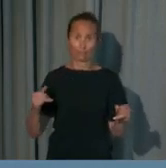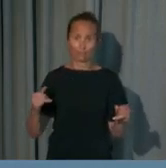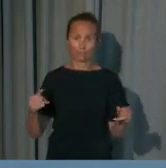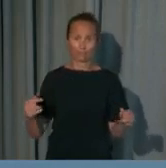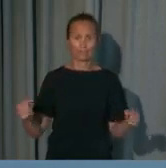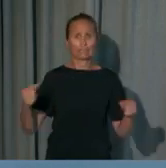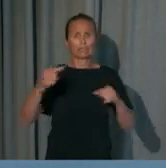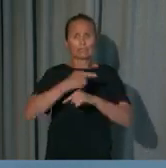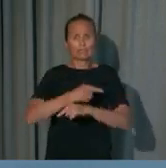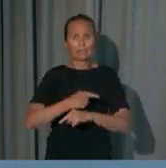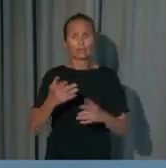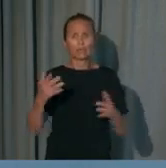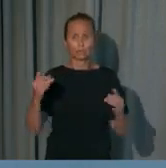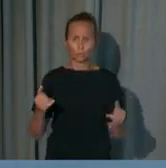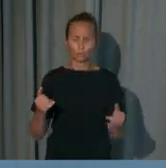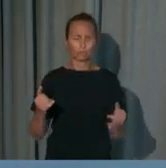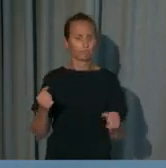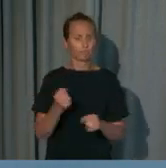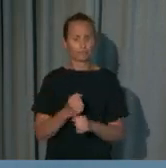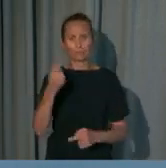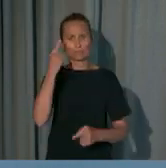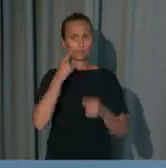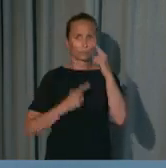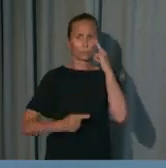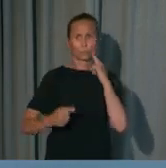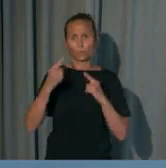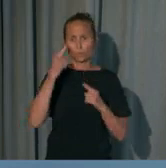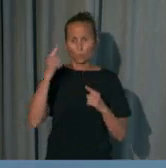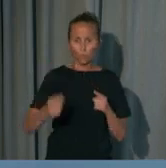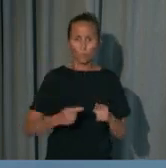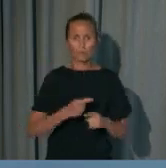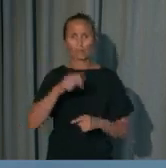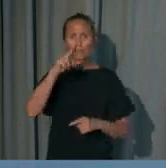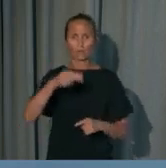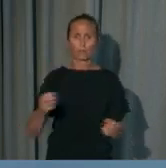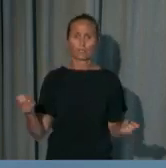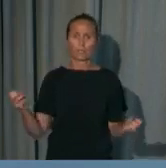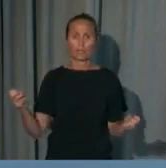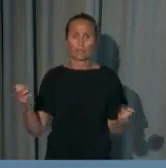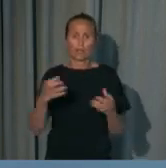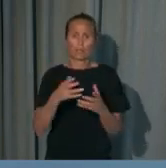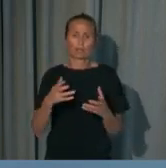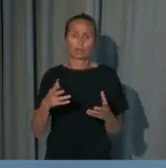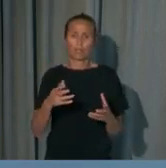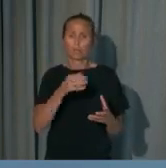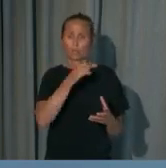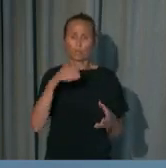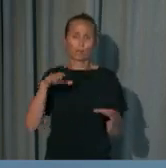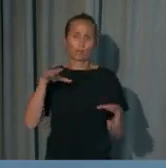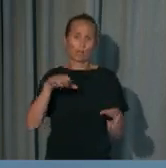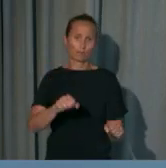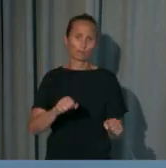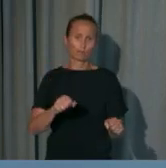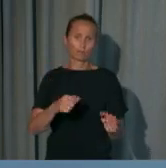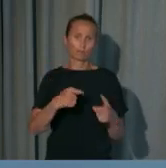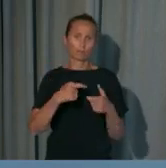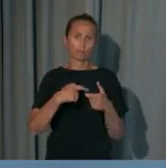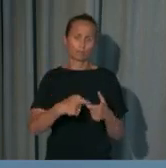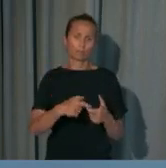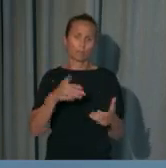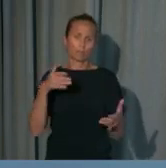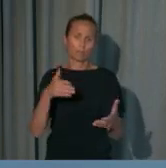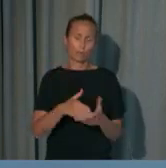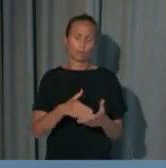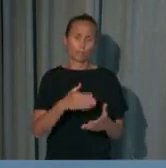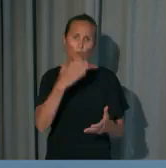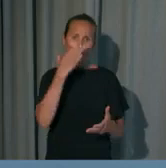I stedet er vi fylt av sorg. Igjen er Norge rammet av et brutalt angrep mot uskyldige